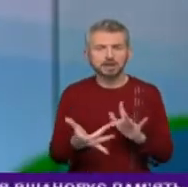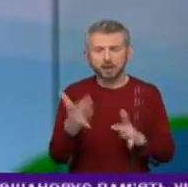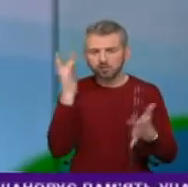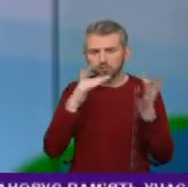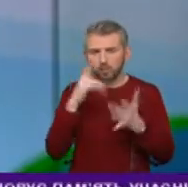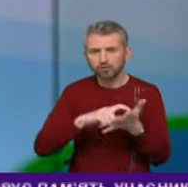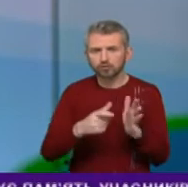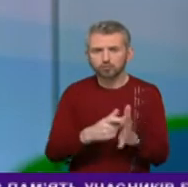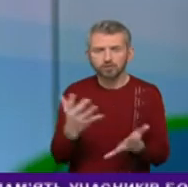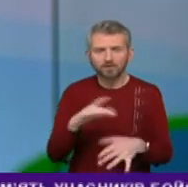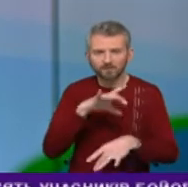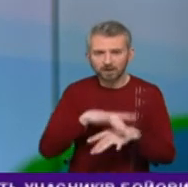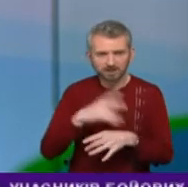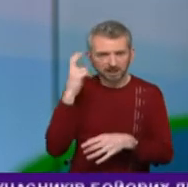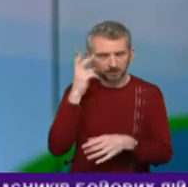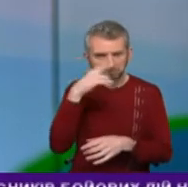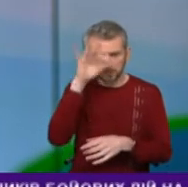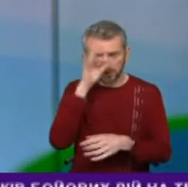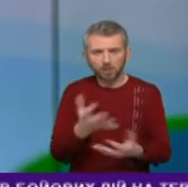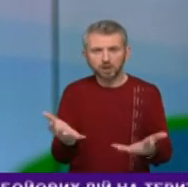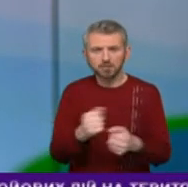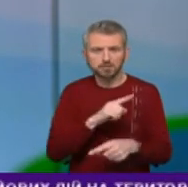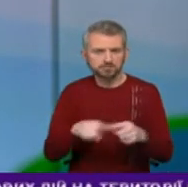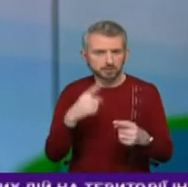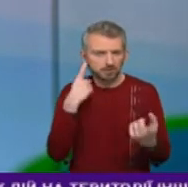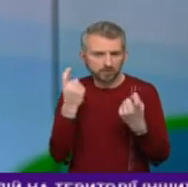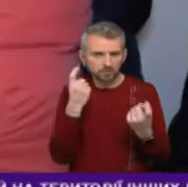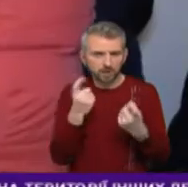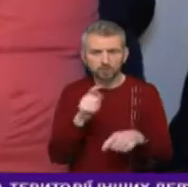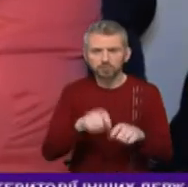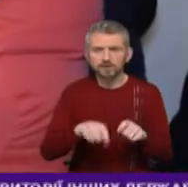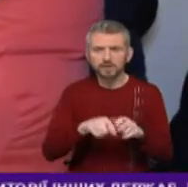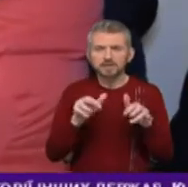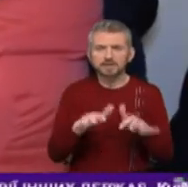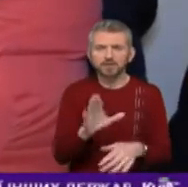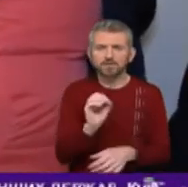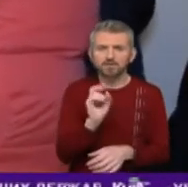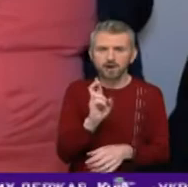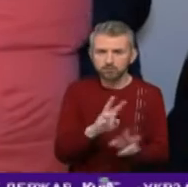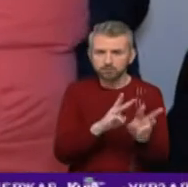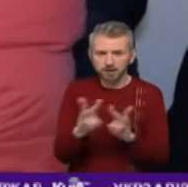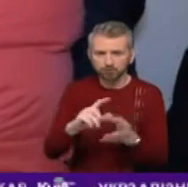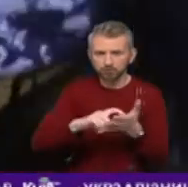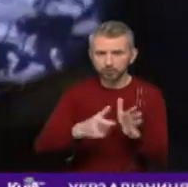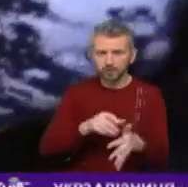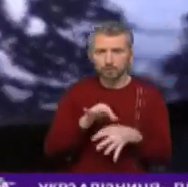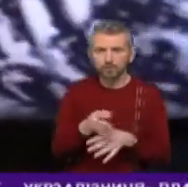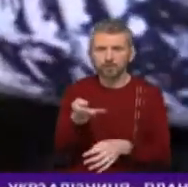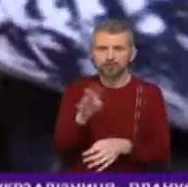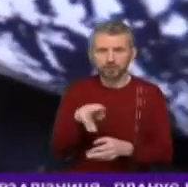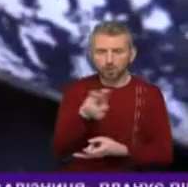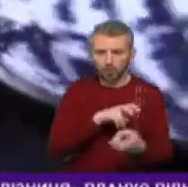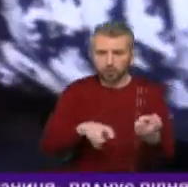Інтернет-порностудію викрили столичні правоохоронці. Отримавши оперативну інформацію, перевірили діяльність веб-студії, провели 4 санкціоновані